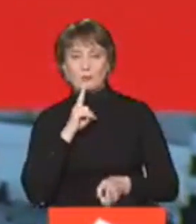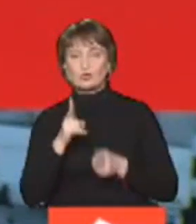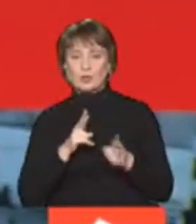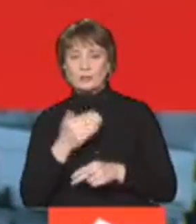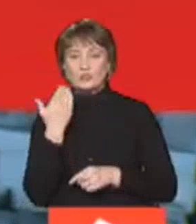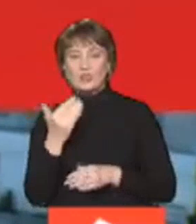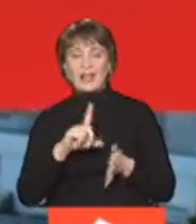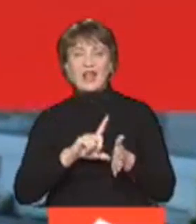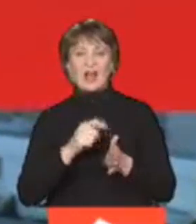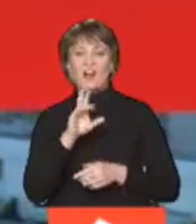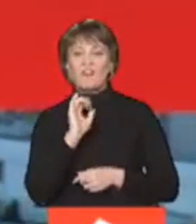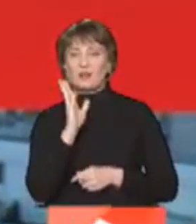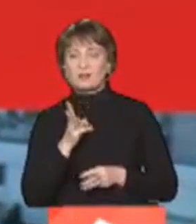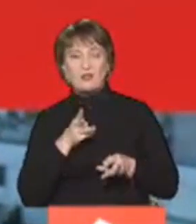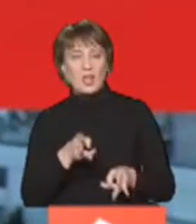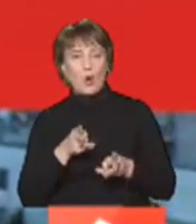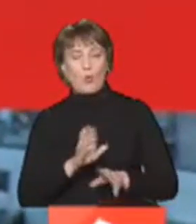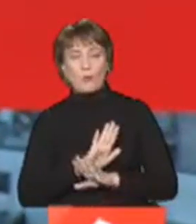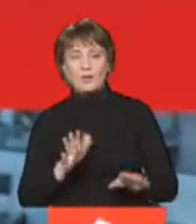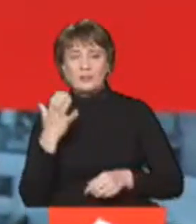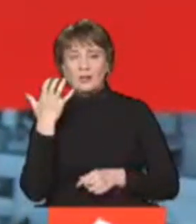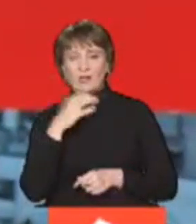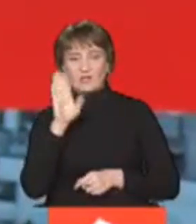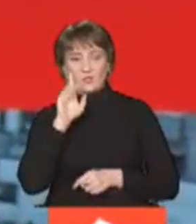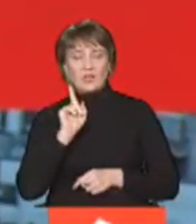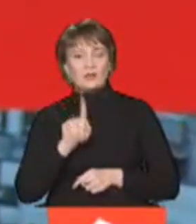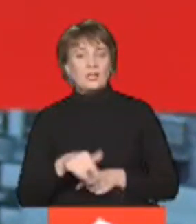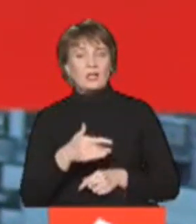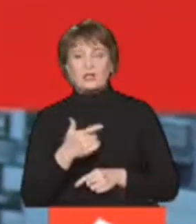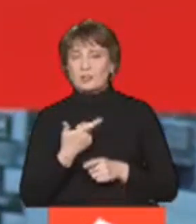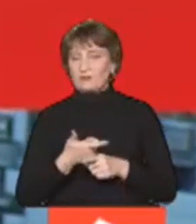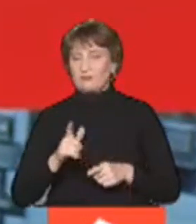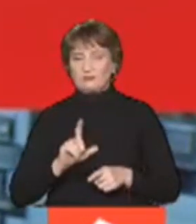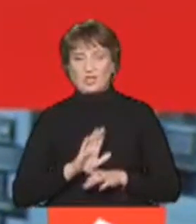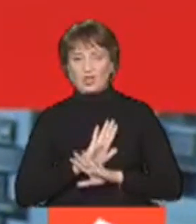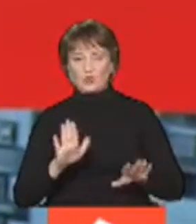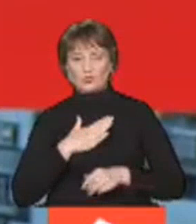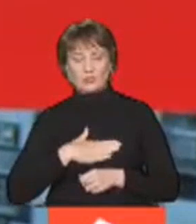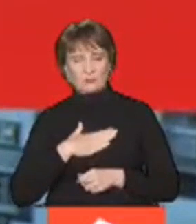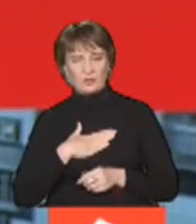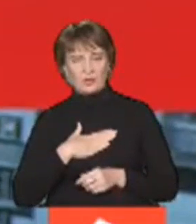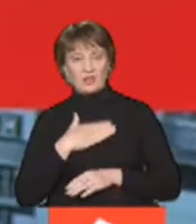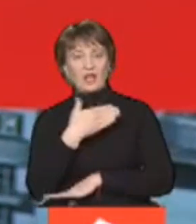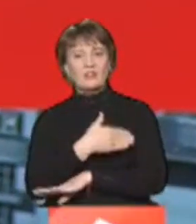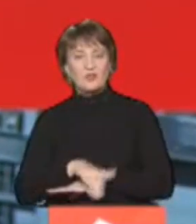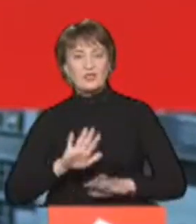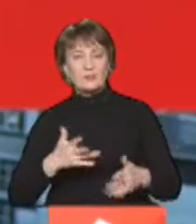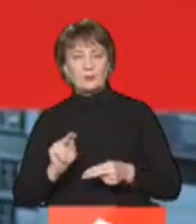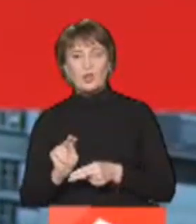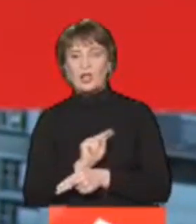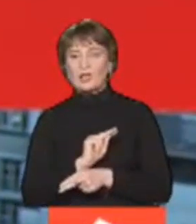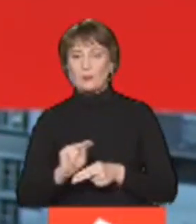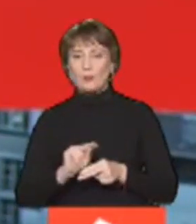що їх квартири майже не опалюються. Гаряча вода теж не дуже гаряча, і у дворі начебто відбувається